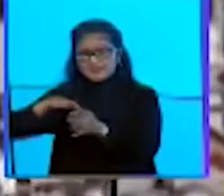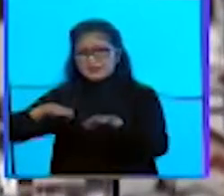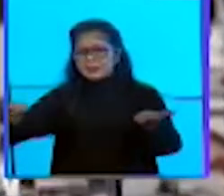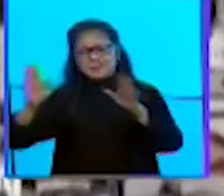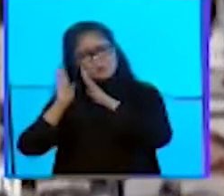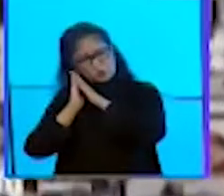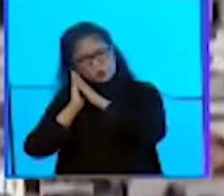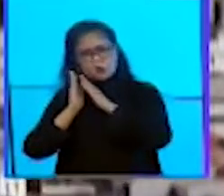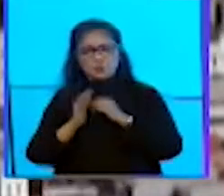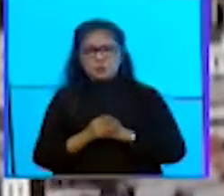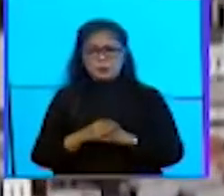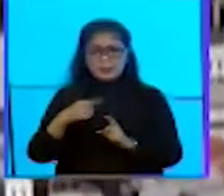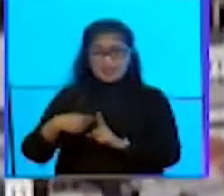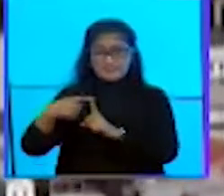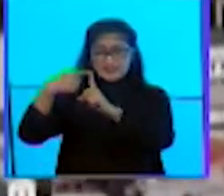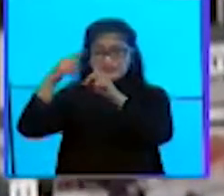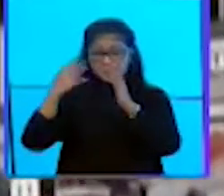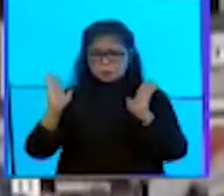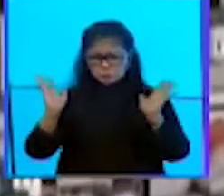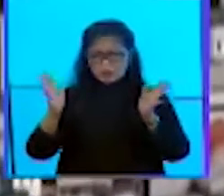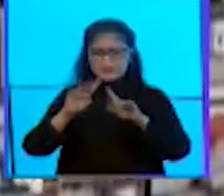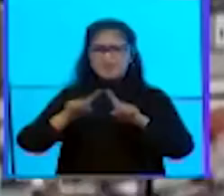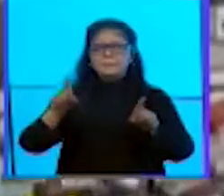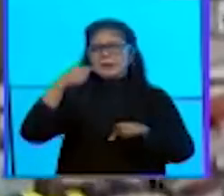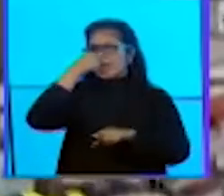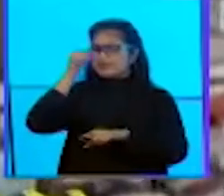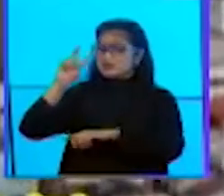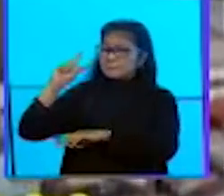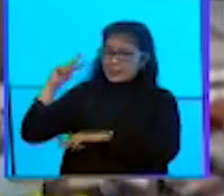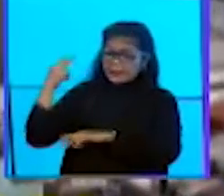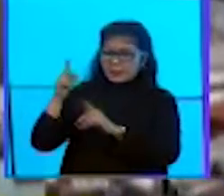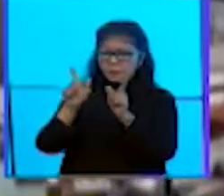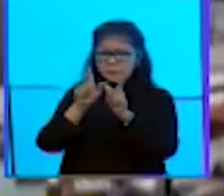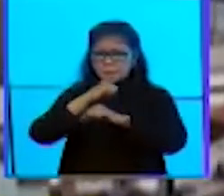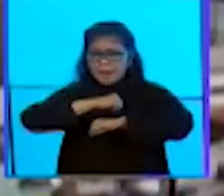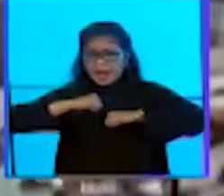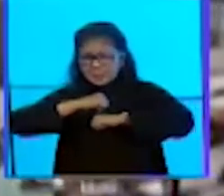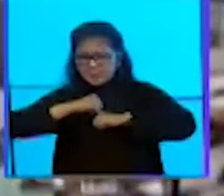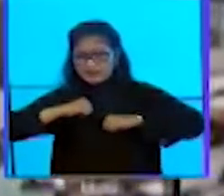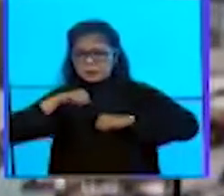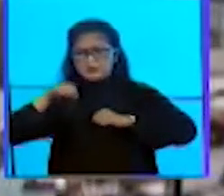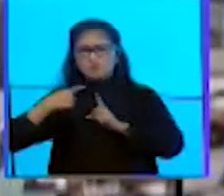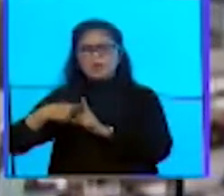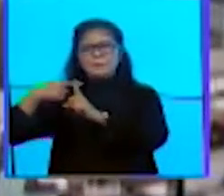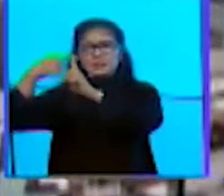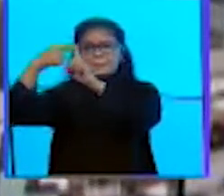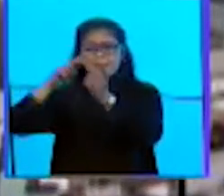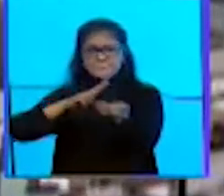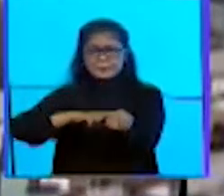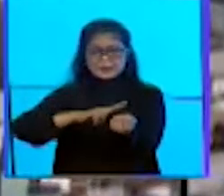Meski telah ditambah, per Kamis kemarin angka keterisian rumah sakit darurat COVID-19 Wisma Atlet terus meningkat,